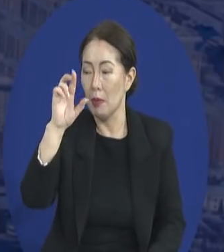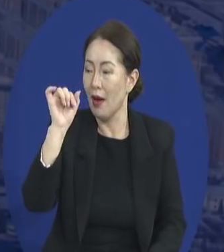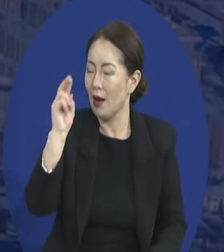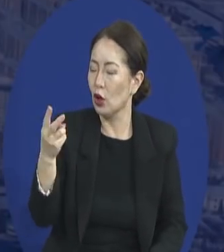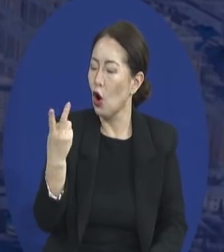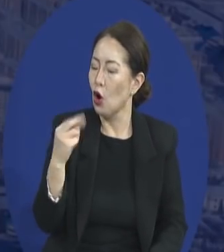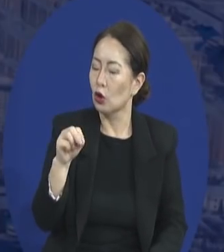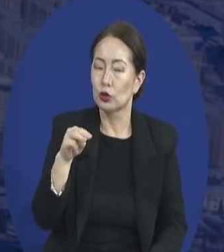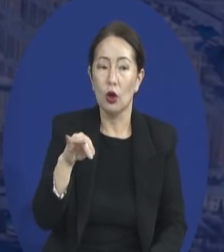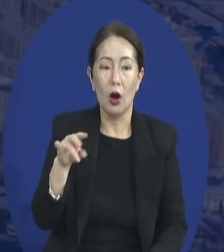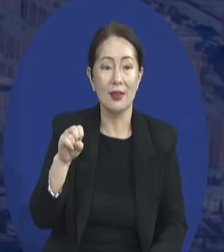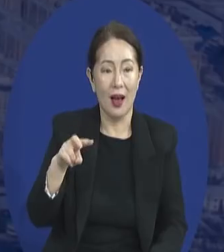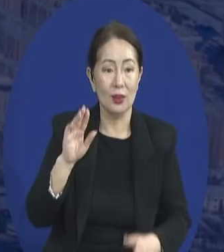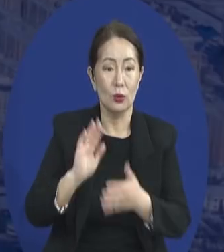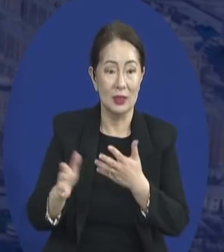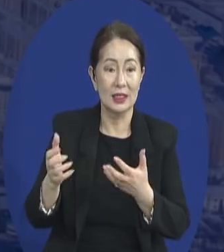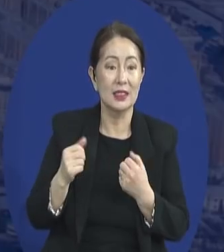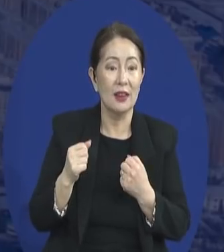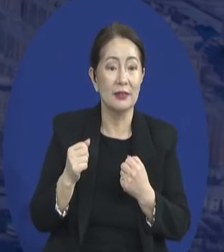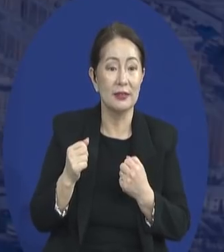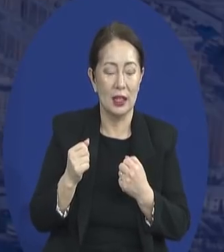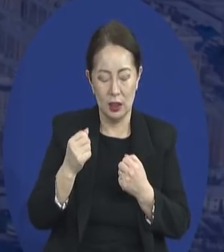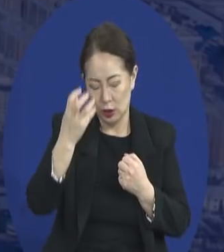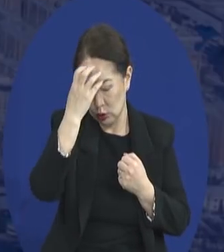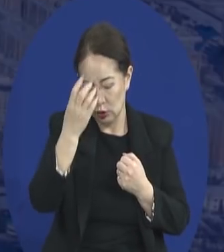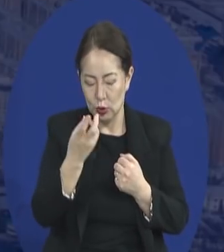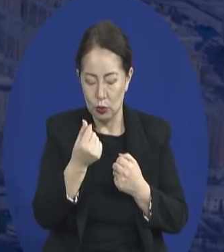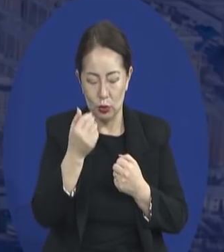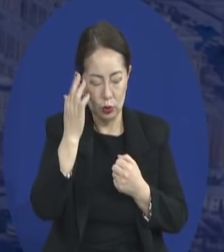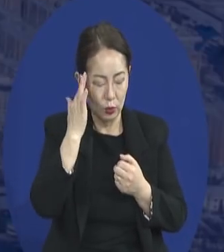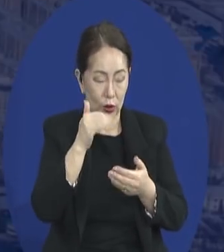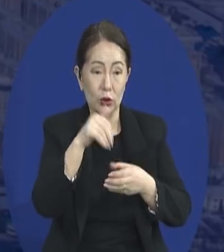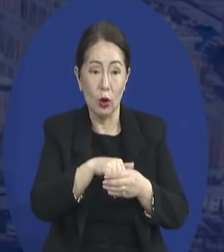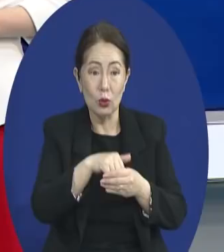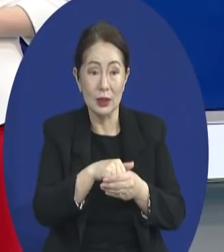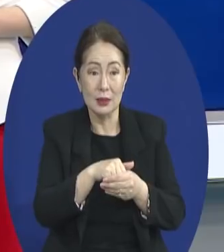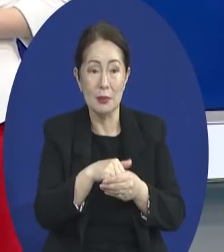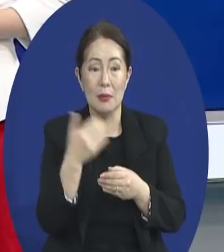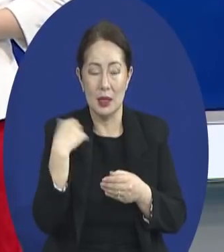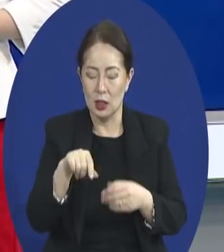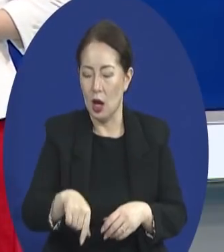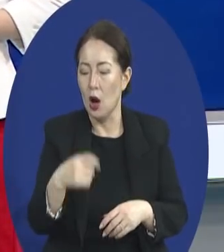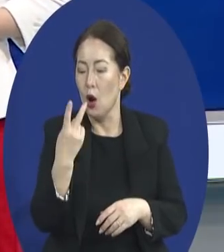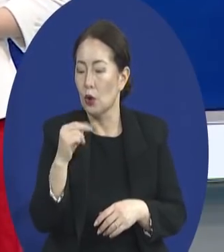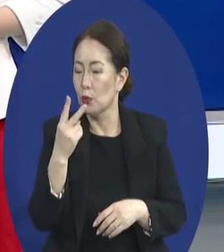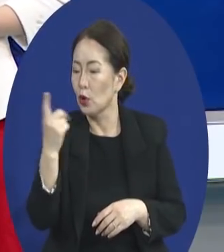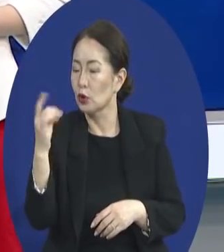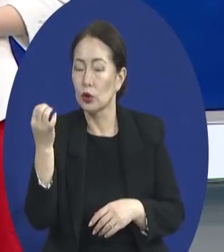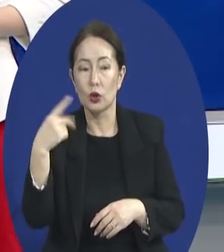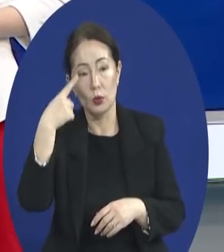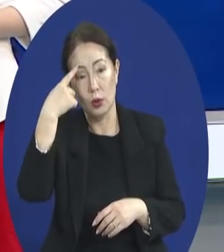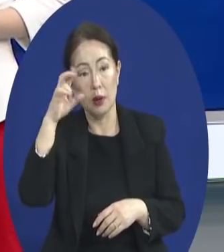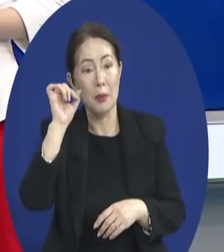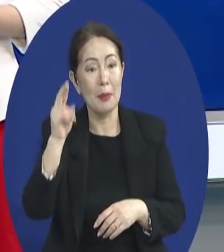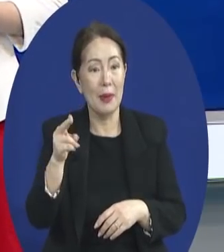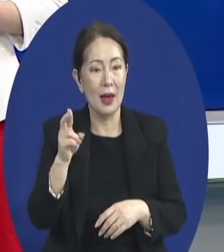алт худалдаж авна гэдэг энэ таамгийг бол төрийн мөнгөний бодлого 22 оны төрийн мөнгөний бодлоготой тусгасан байсан. 21 онд бол Монгол анк мөн 20 тонн